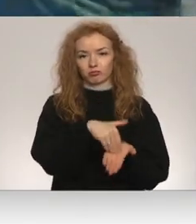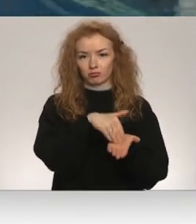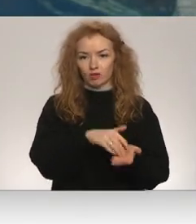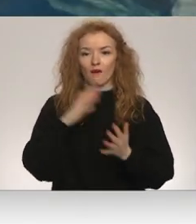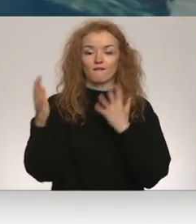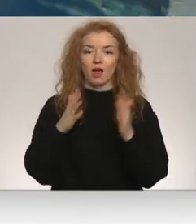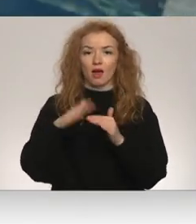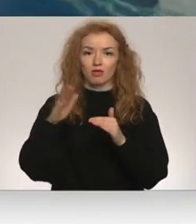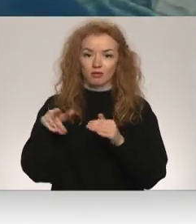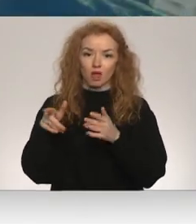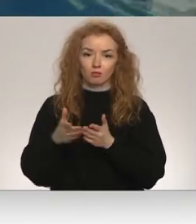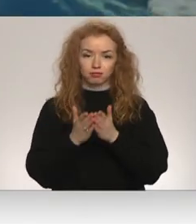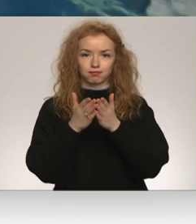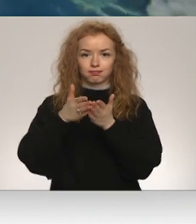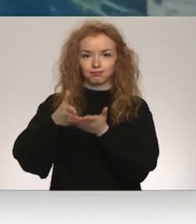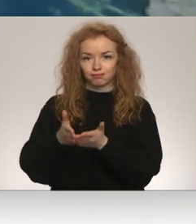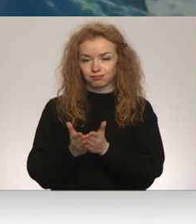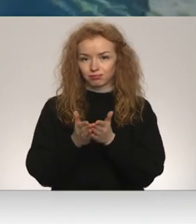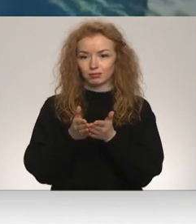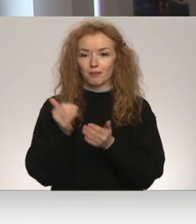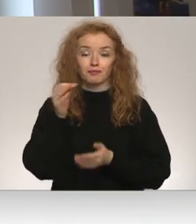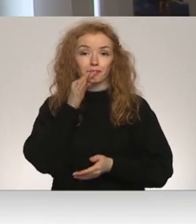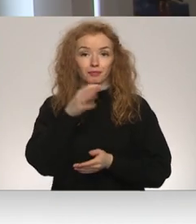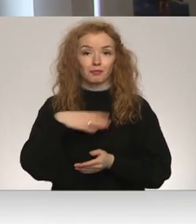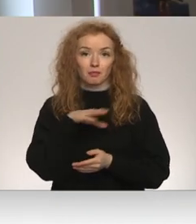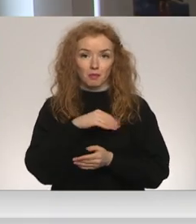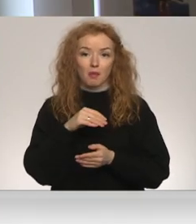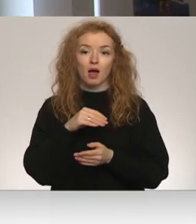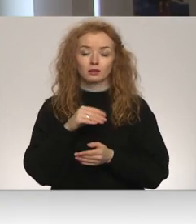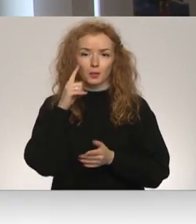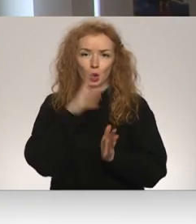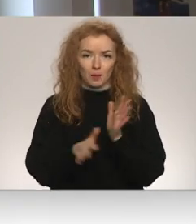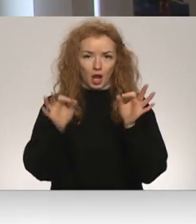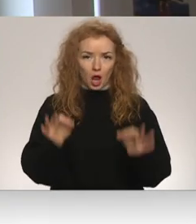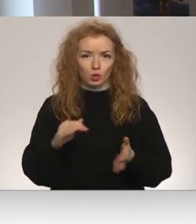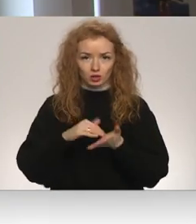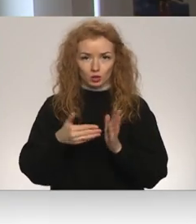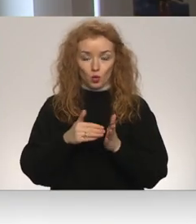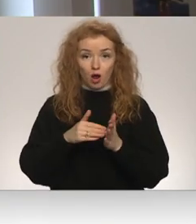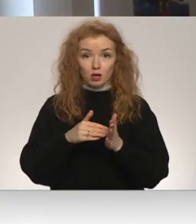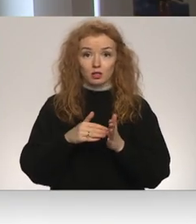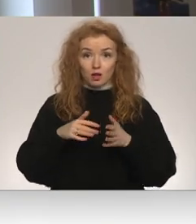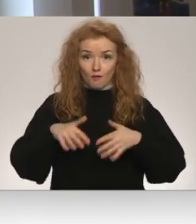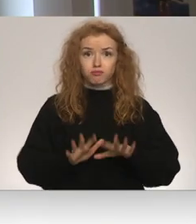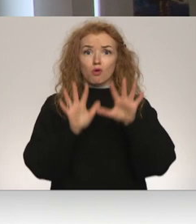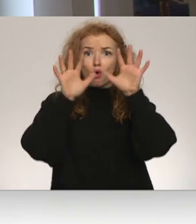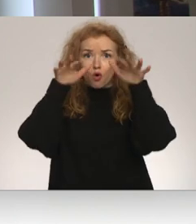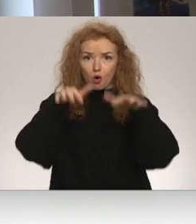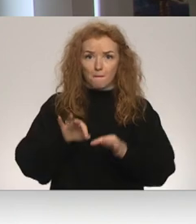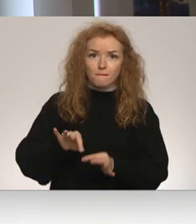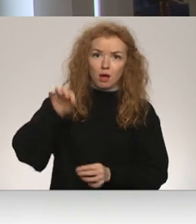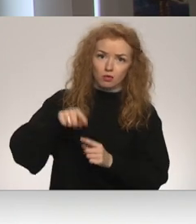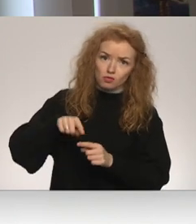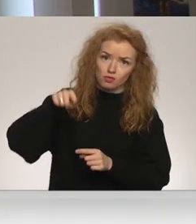vēja dēļ tie drēfē. Mēs pieturāmies pie reālās situācijas. Viļņa augstums ar tagad pie šitās vētras